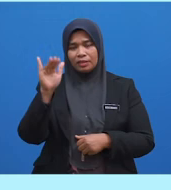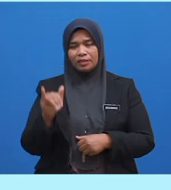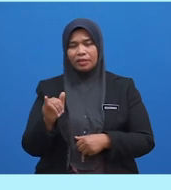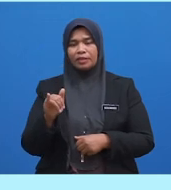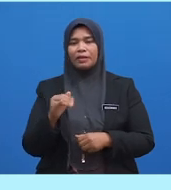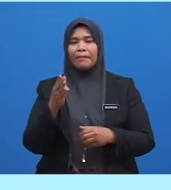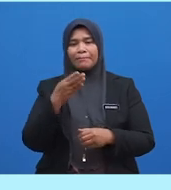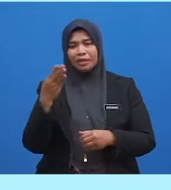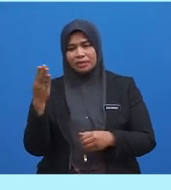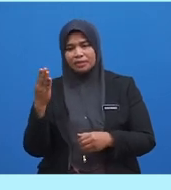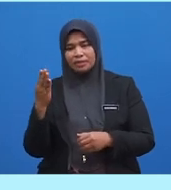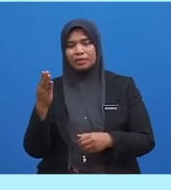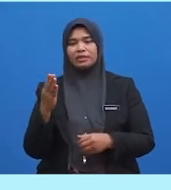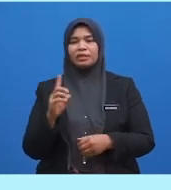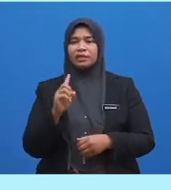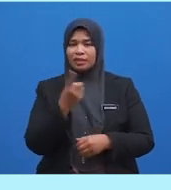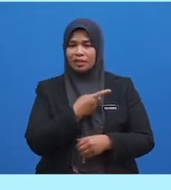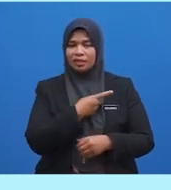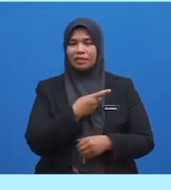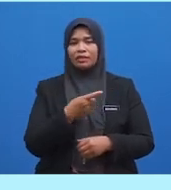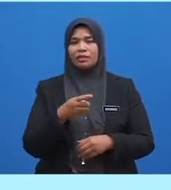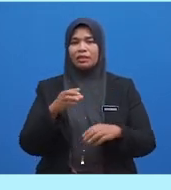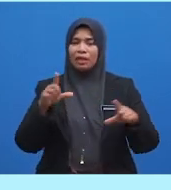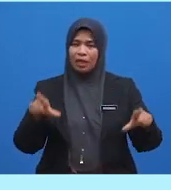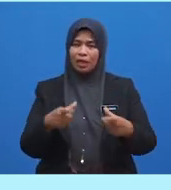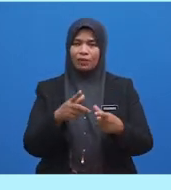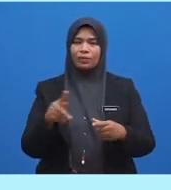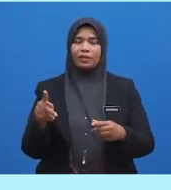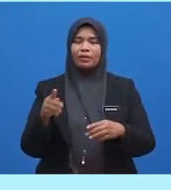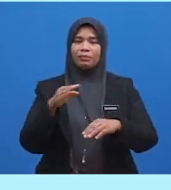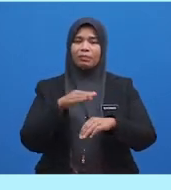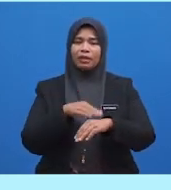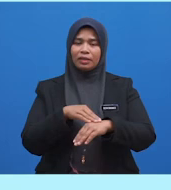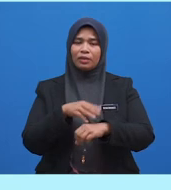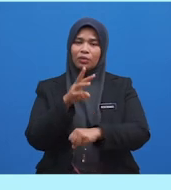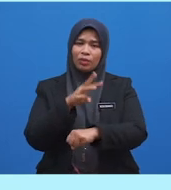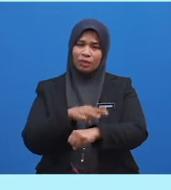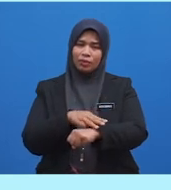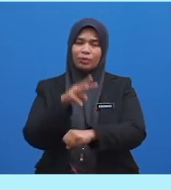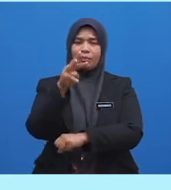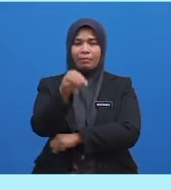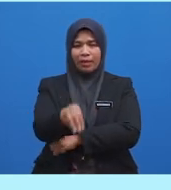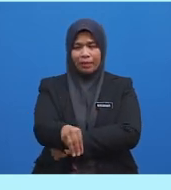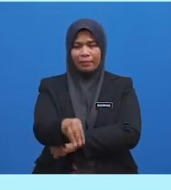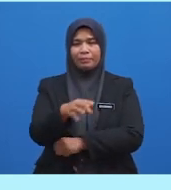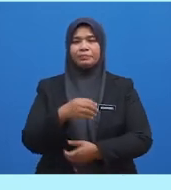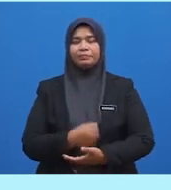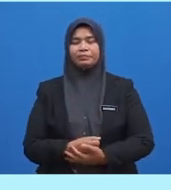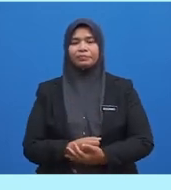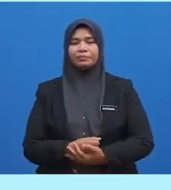yang biasanya kita lakukan pada waktu malam